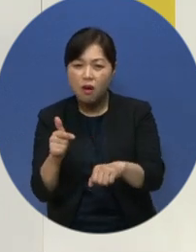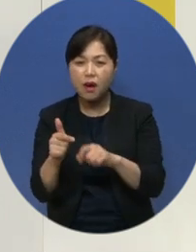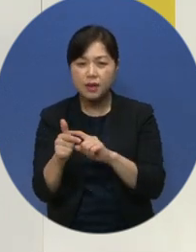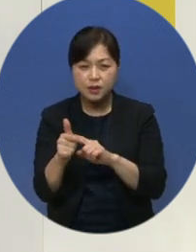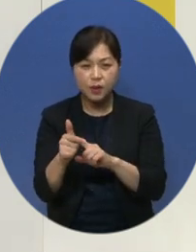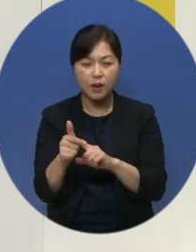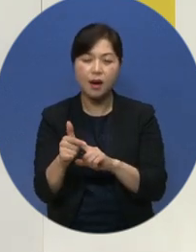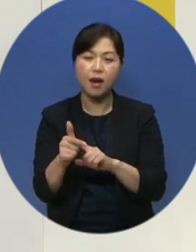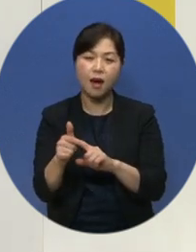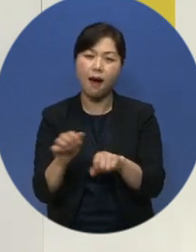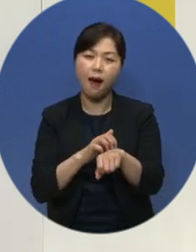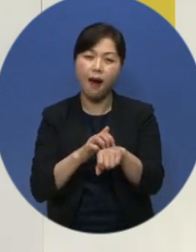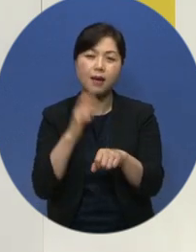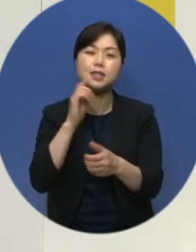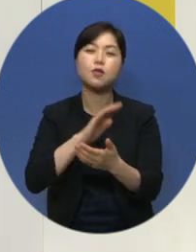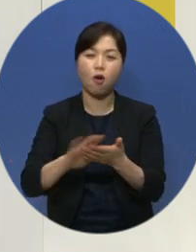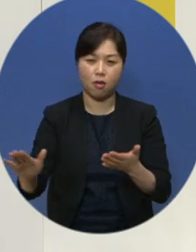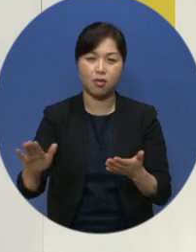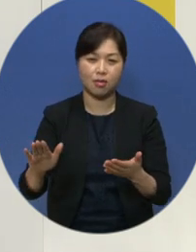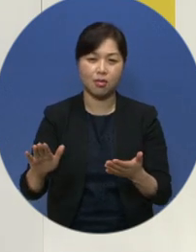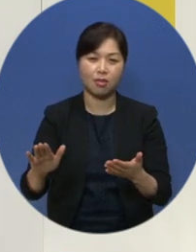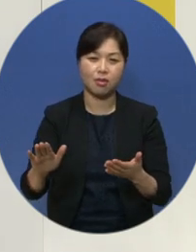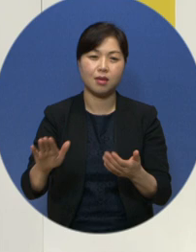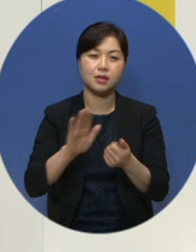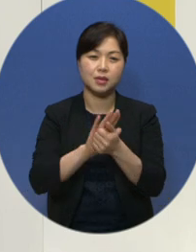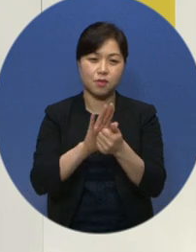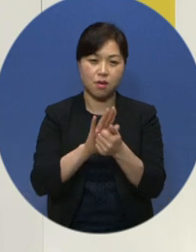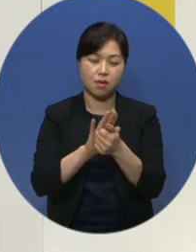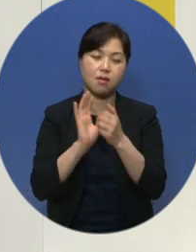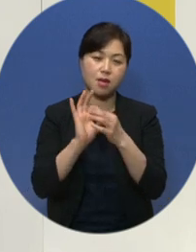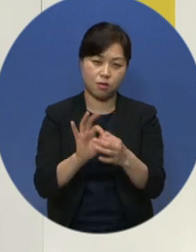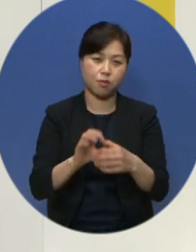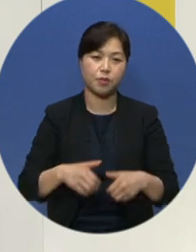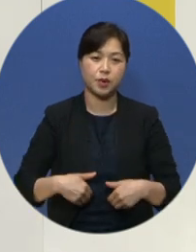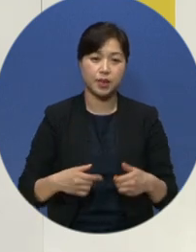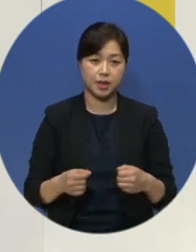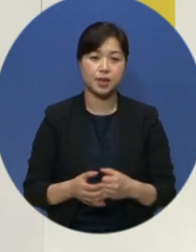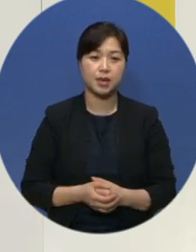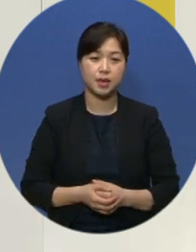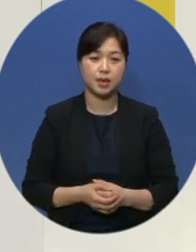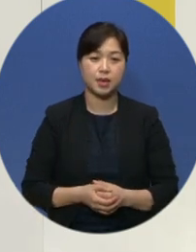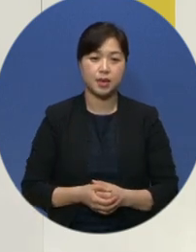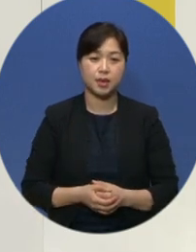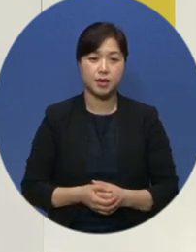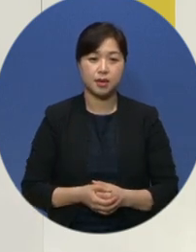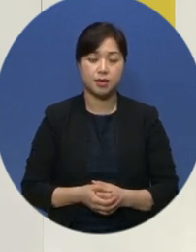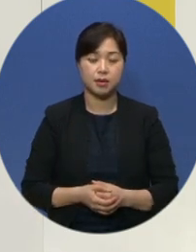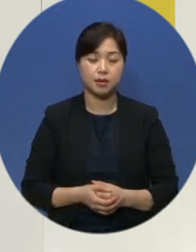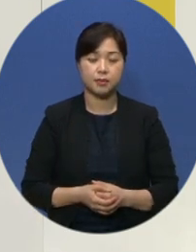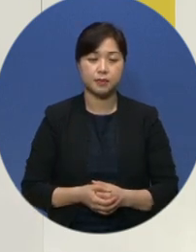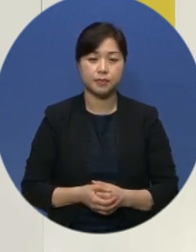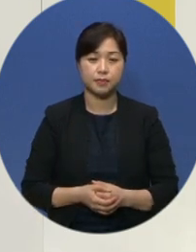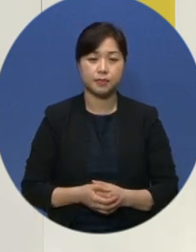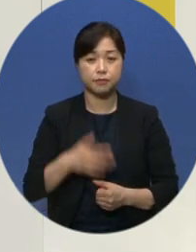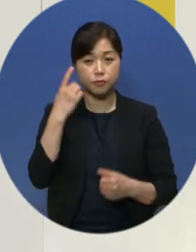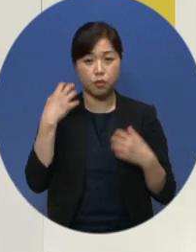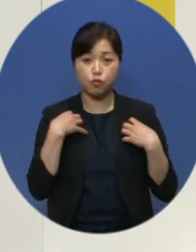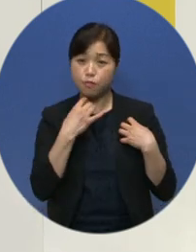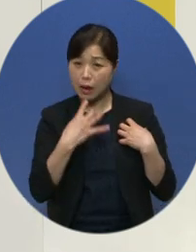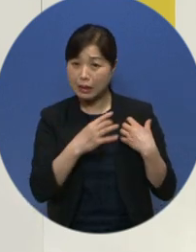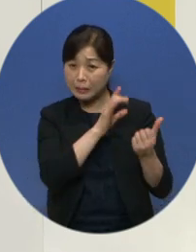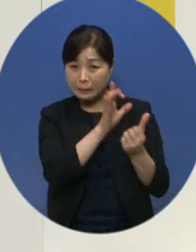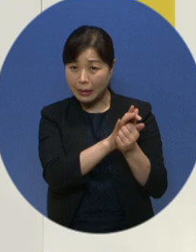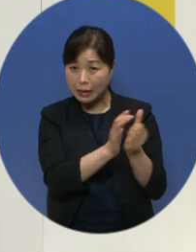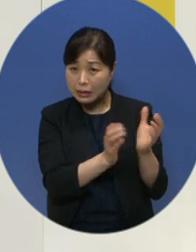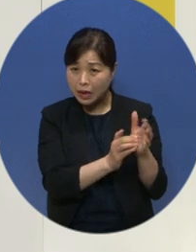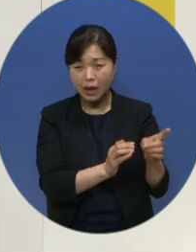긁어줄 수 있는 그러한 것들을 좀 계속 해나가야 되겠죠 예 그러자면 그게 이제 정부만 해서 될